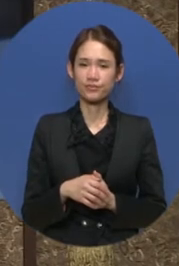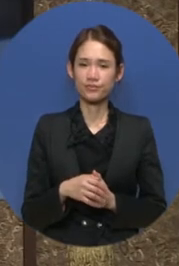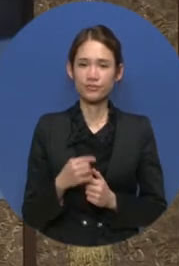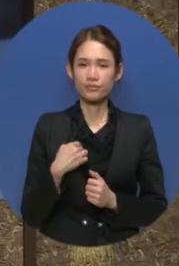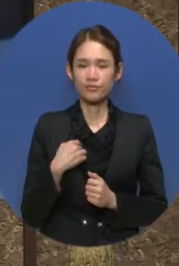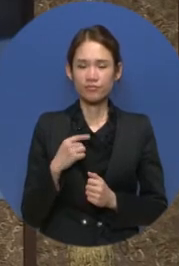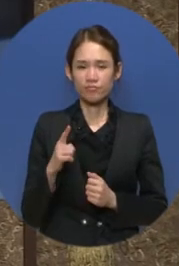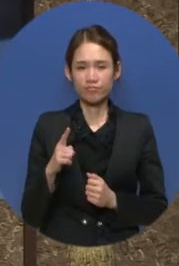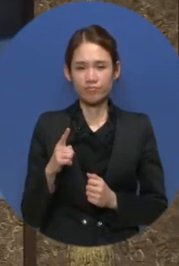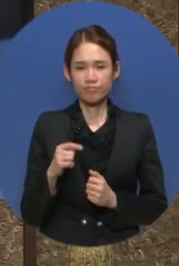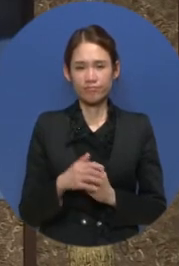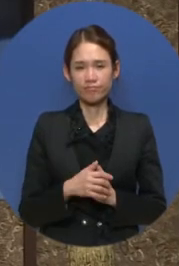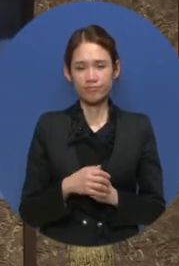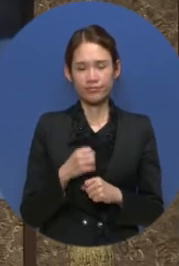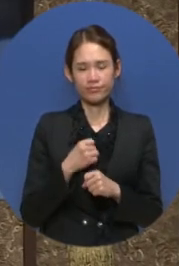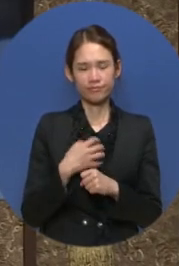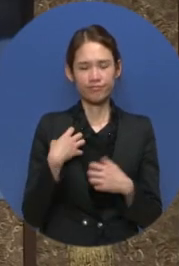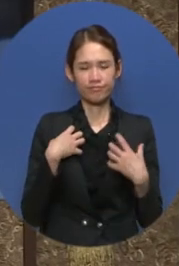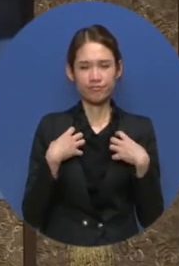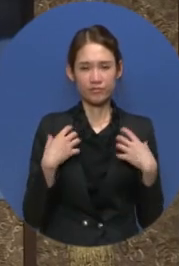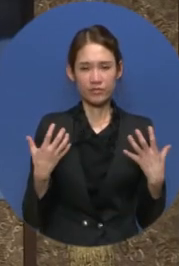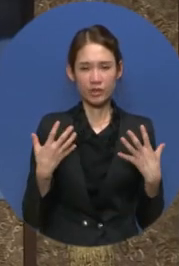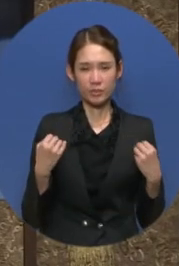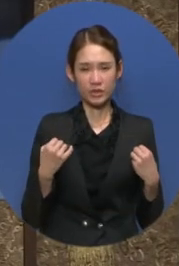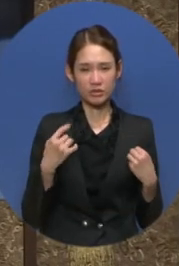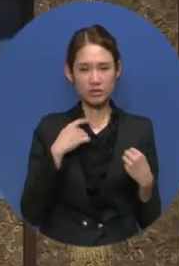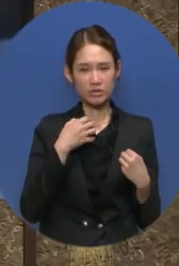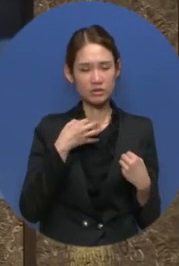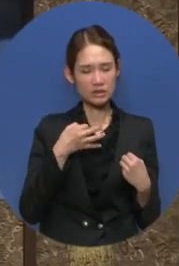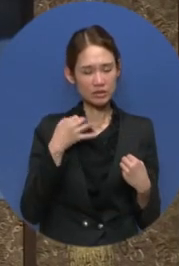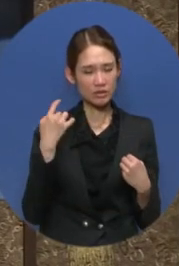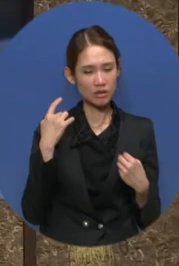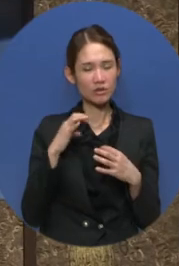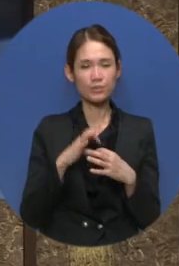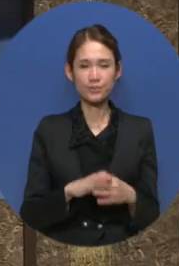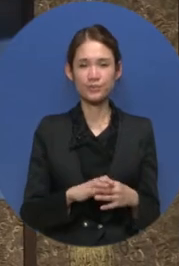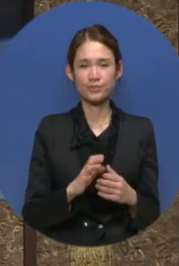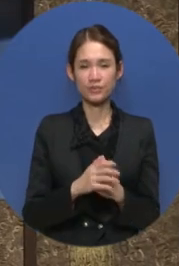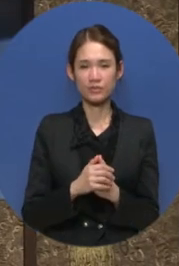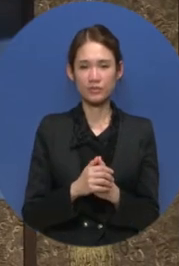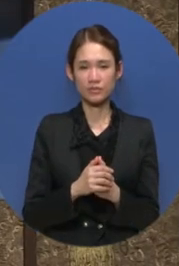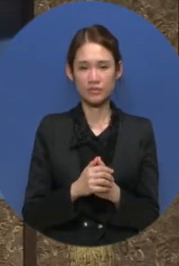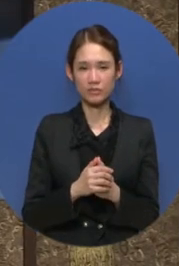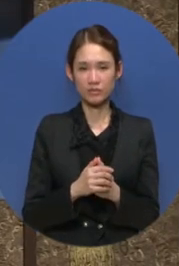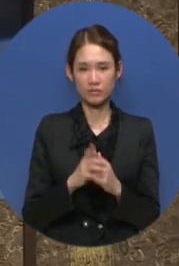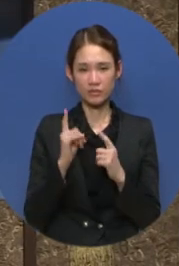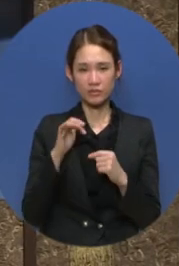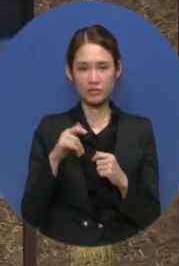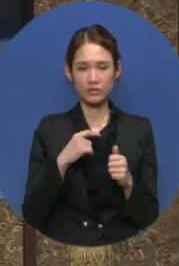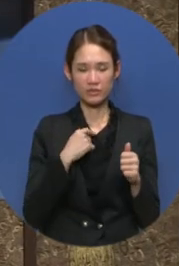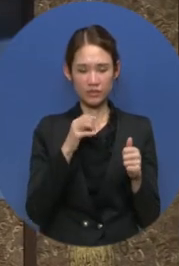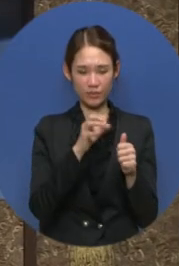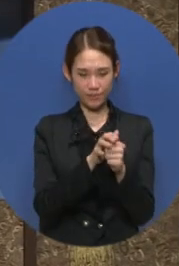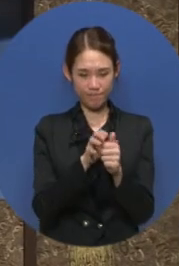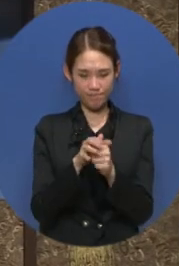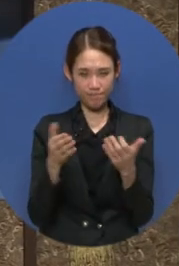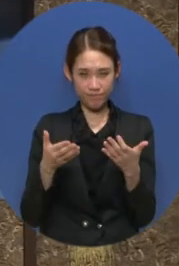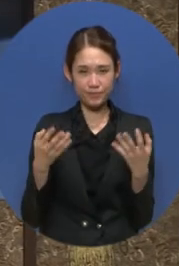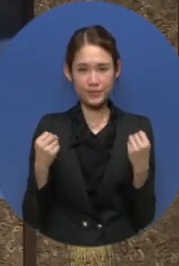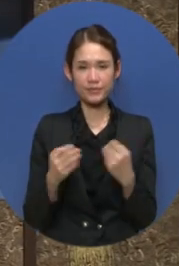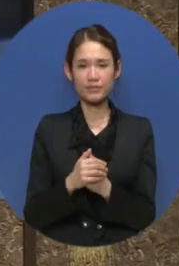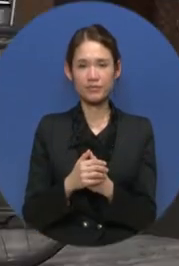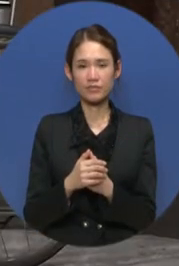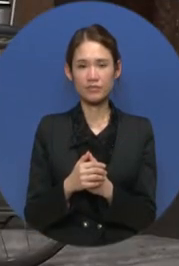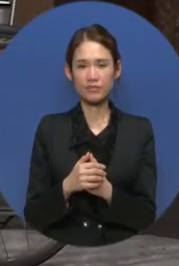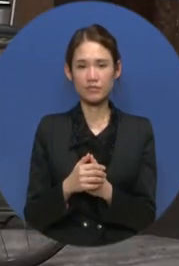내가 이제 뭔가 좀 해야 될 일이 많다. 이런 음성이 계속 들리는 거예요. 이순호, 너 해야 될 일이 많다. 해야 될 일이 많다.